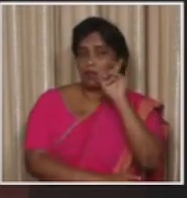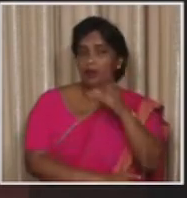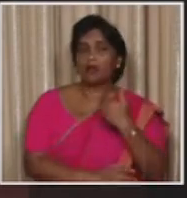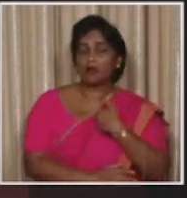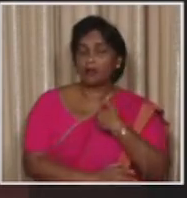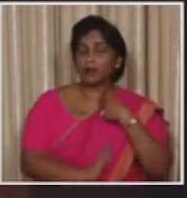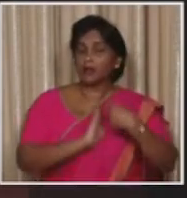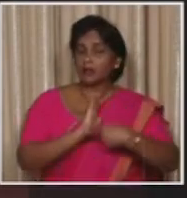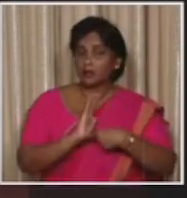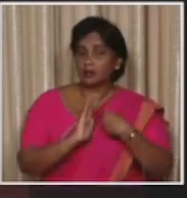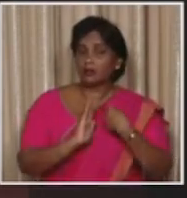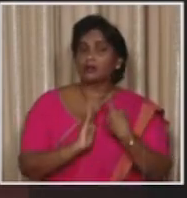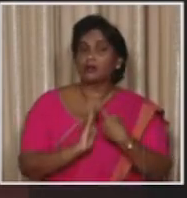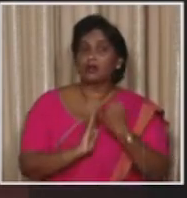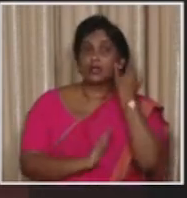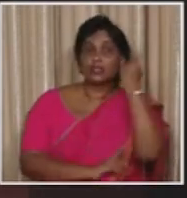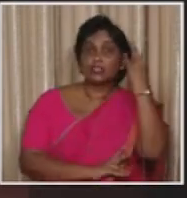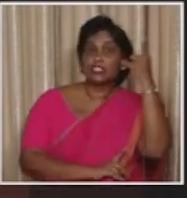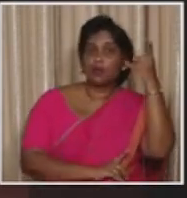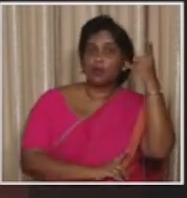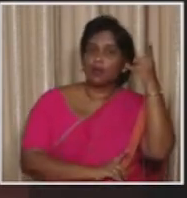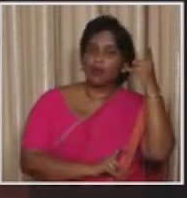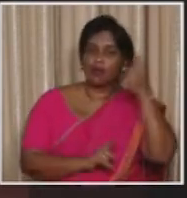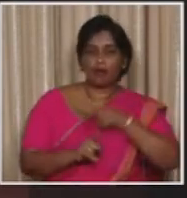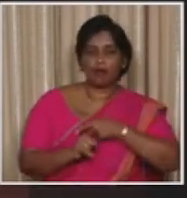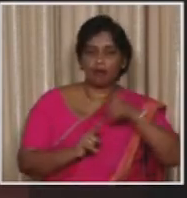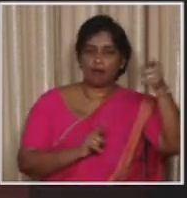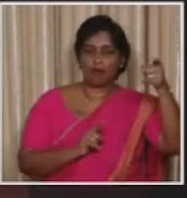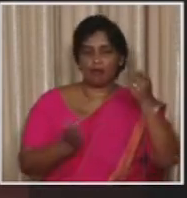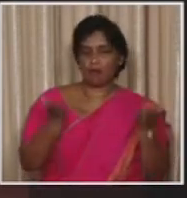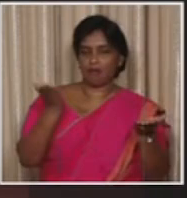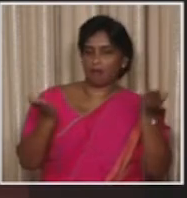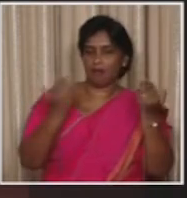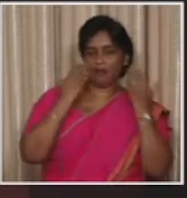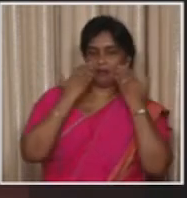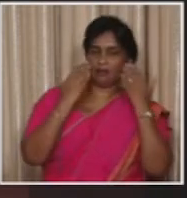රට සිංගප්පූරුව හා